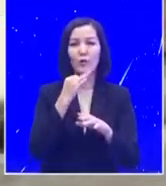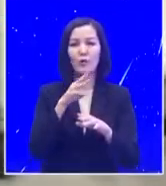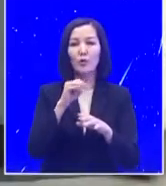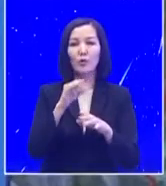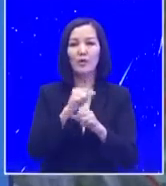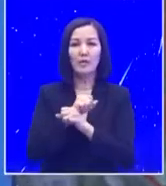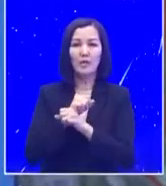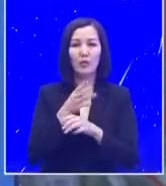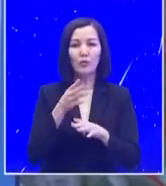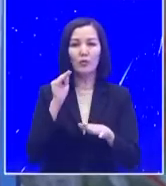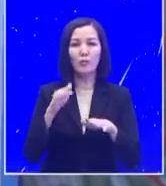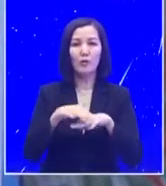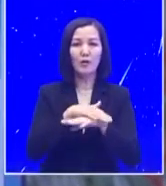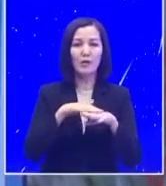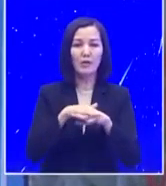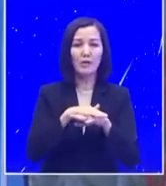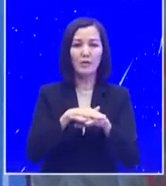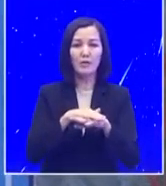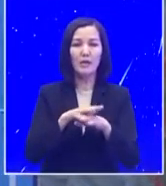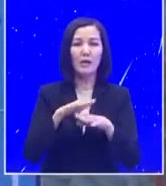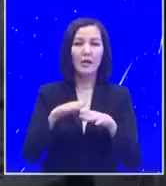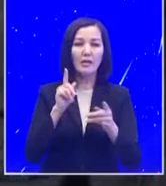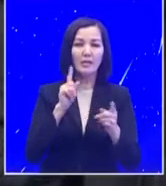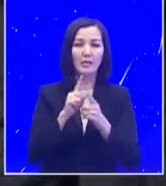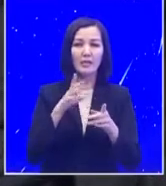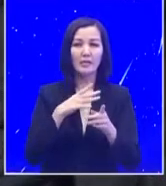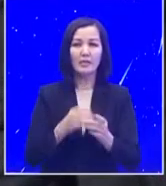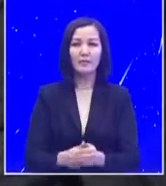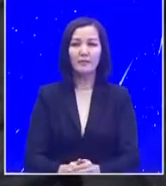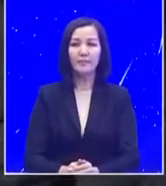барды. 4000-нан аса тұрғыны бар мекеннің халқымен кездесті.